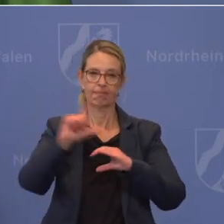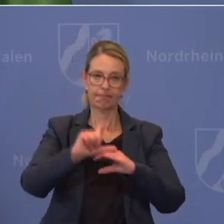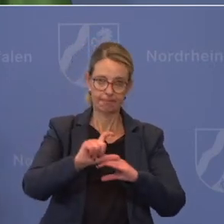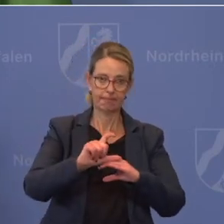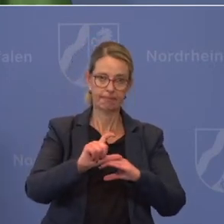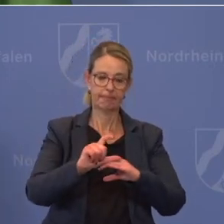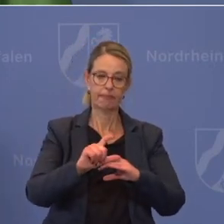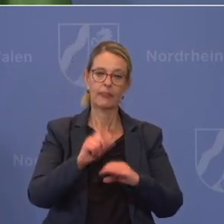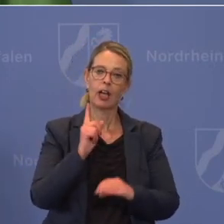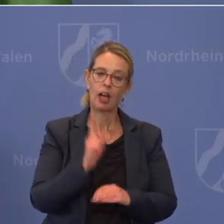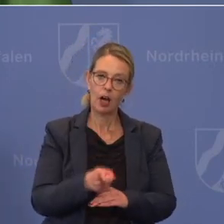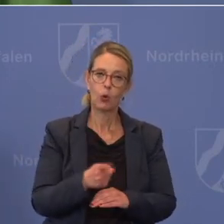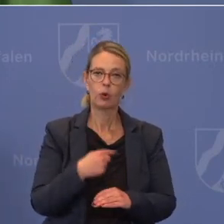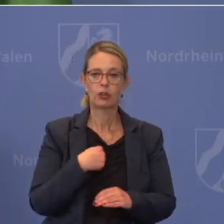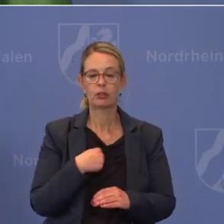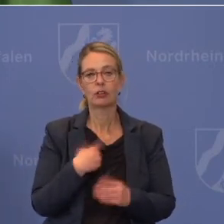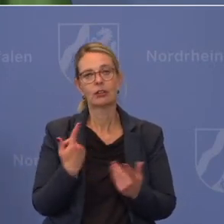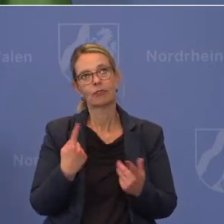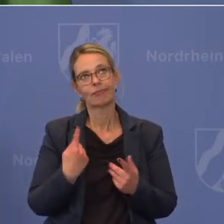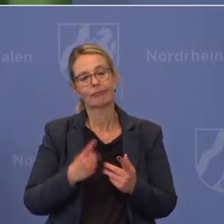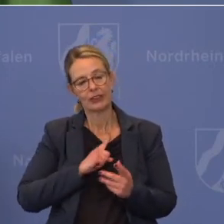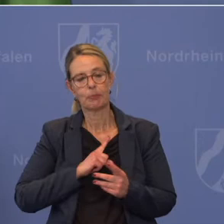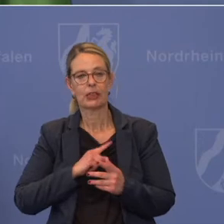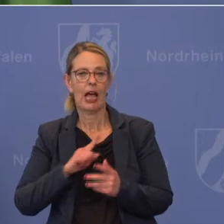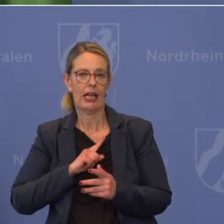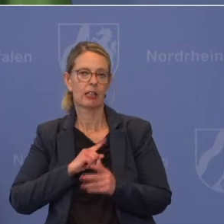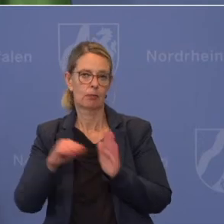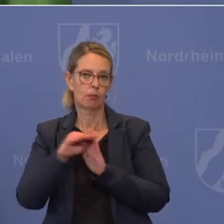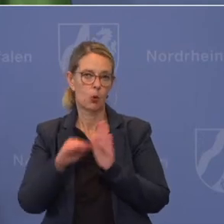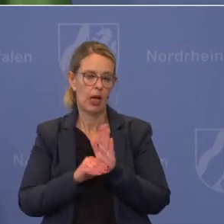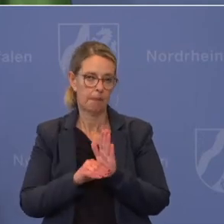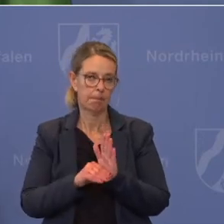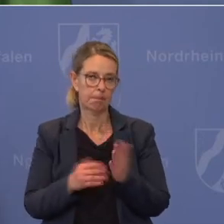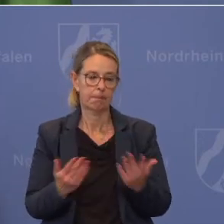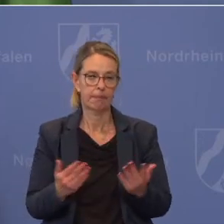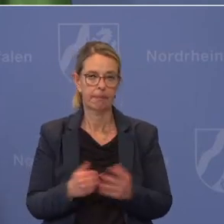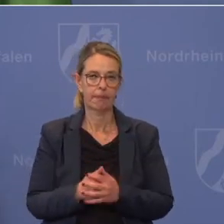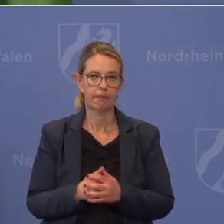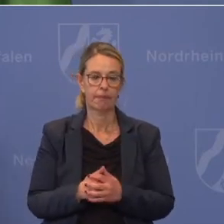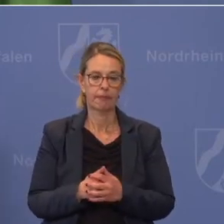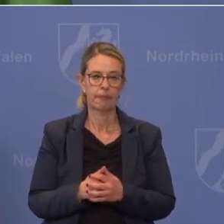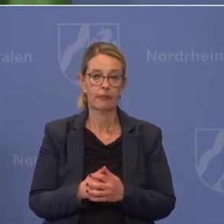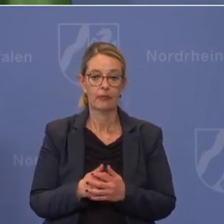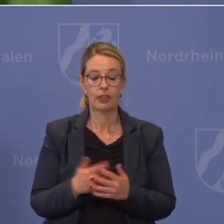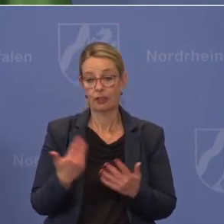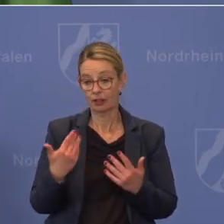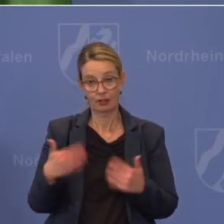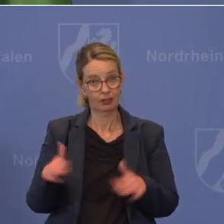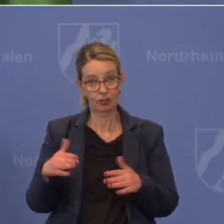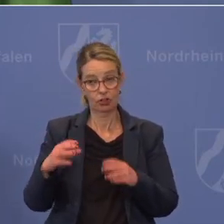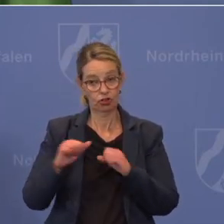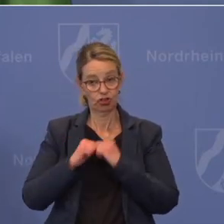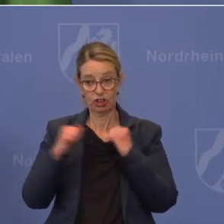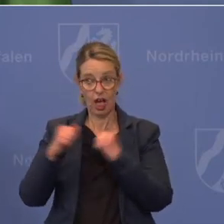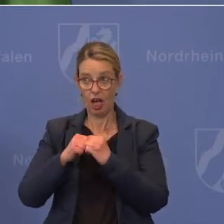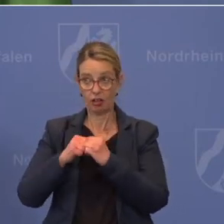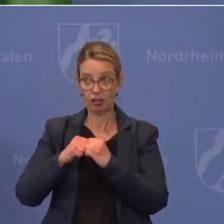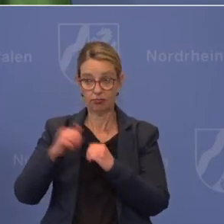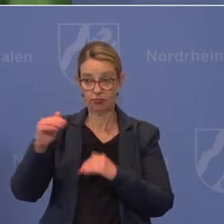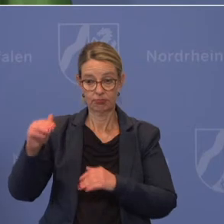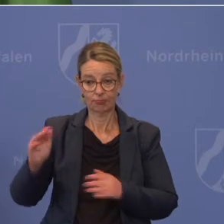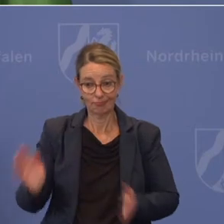auch eigene ergänzende Programme auf. Ohne einen kräftigen staatlichen Anstoß wird